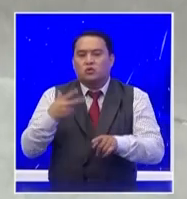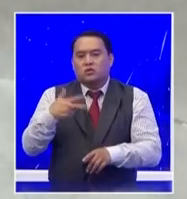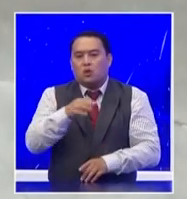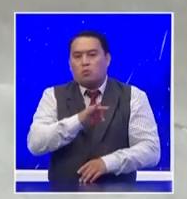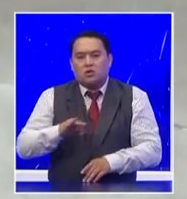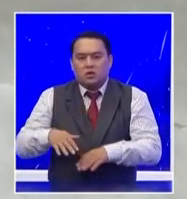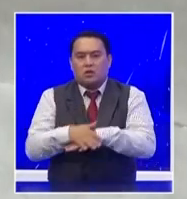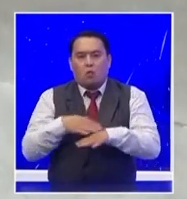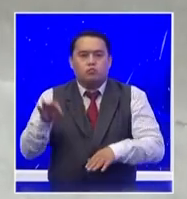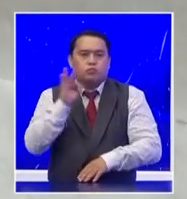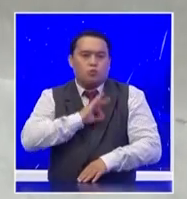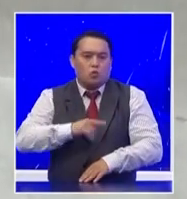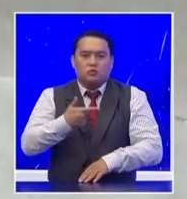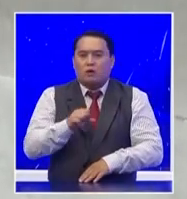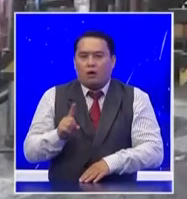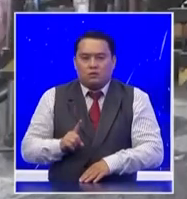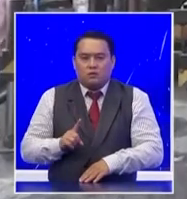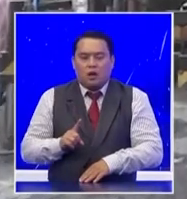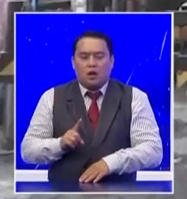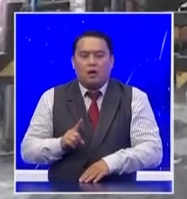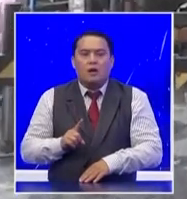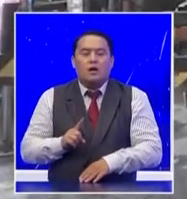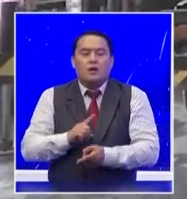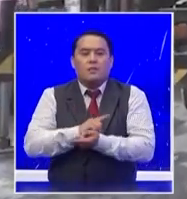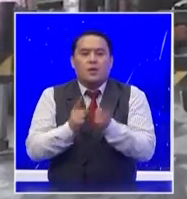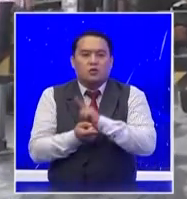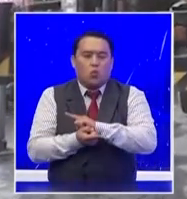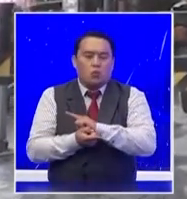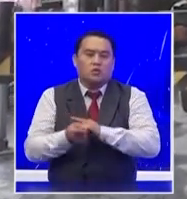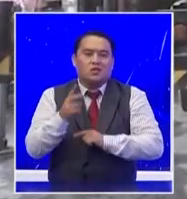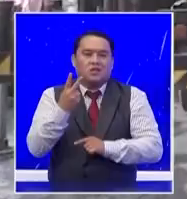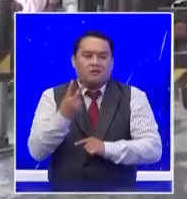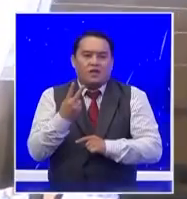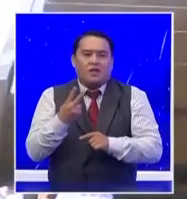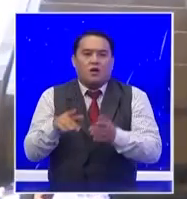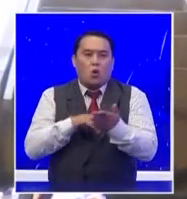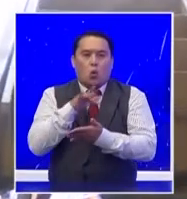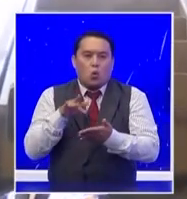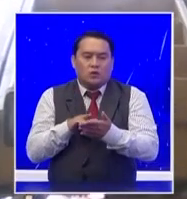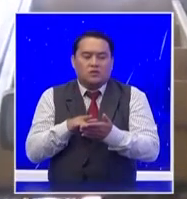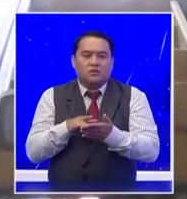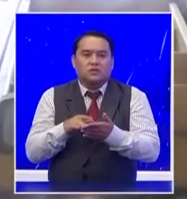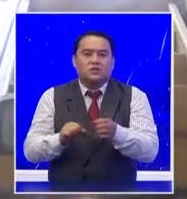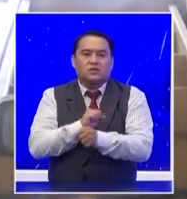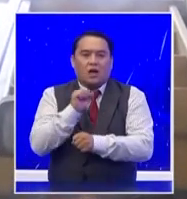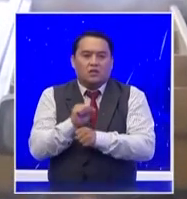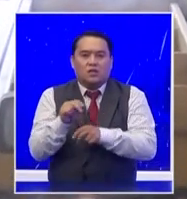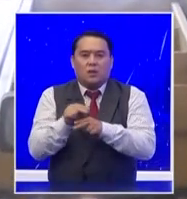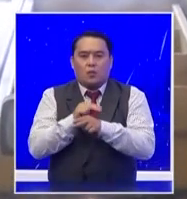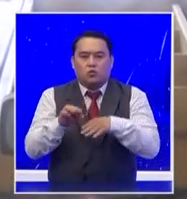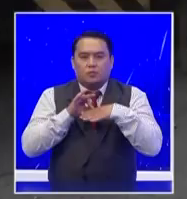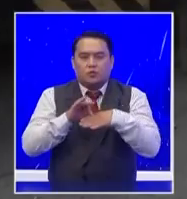местного населения уже пользуются голубым топливом. На природный газ к нынешней зиме перейдут и 2 из 9 городских котельных. Сейчас на них идет